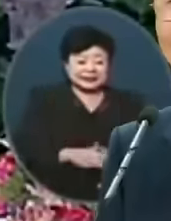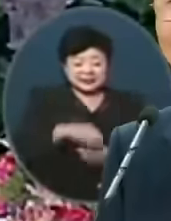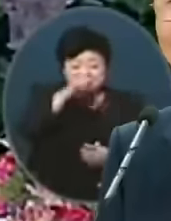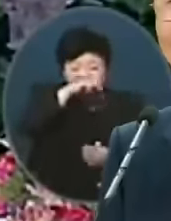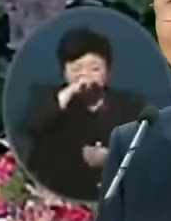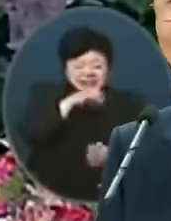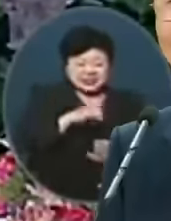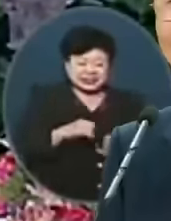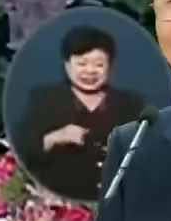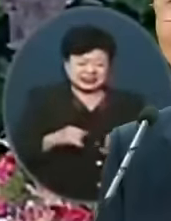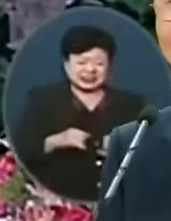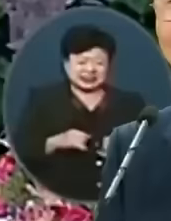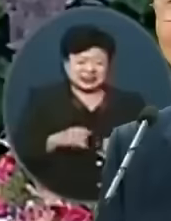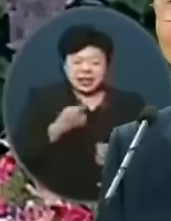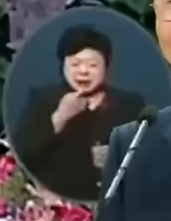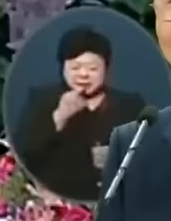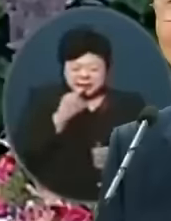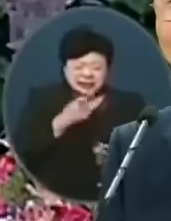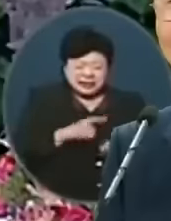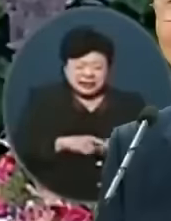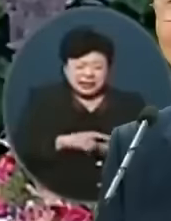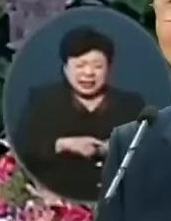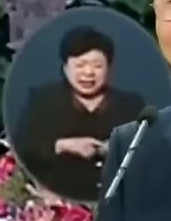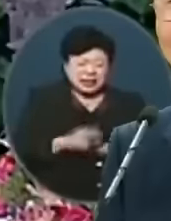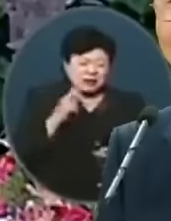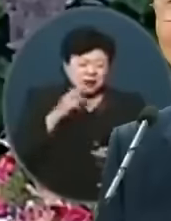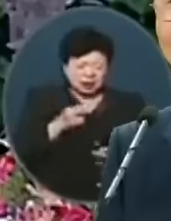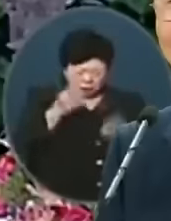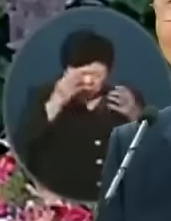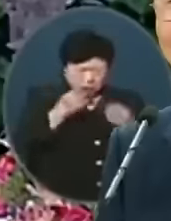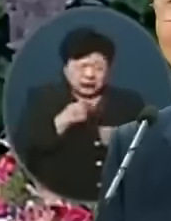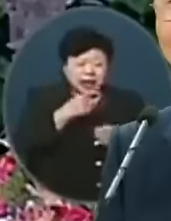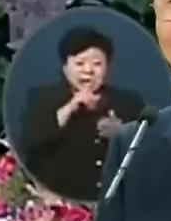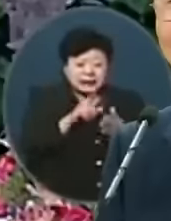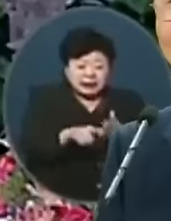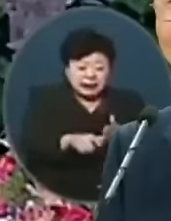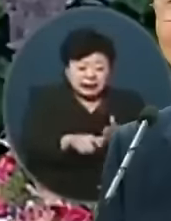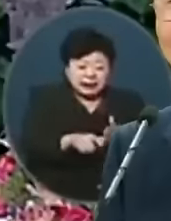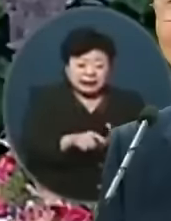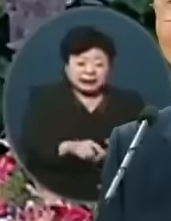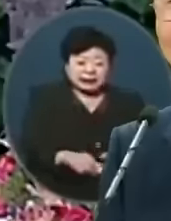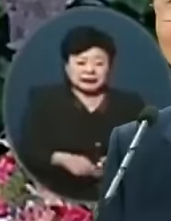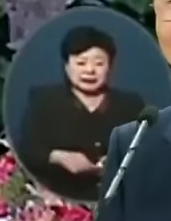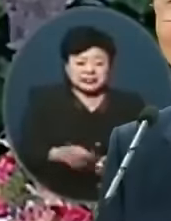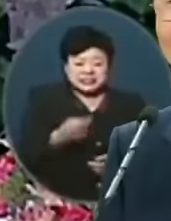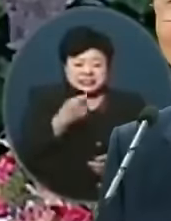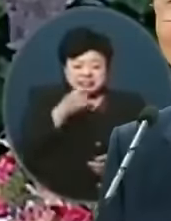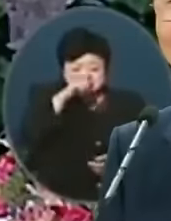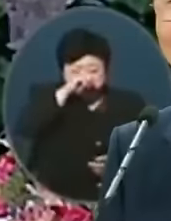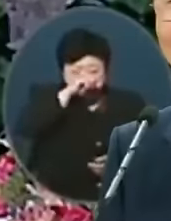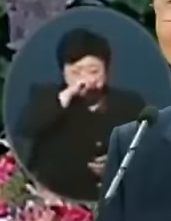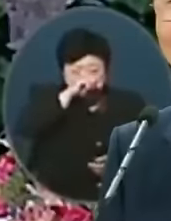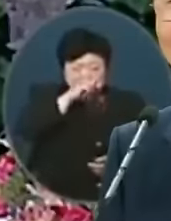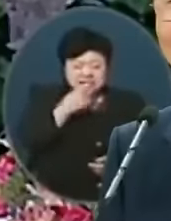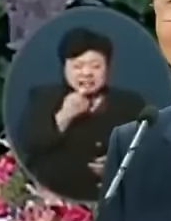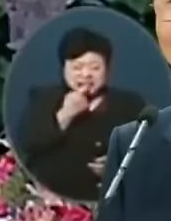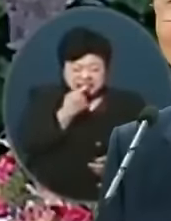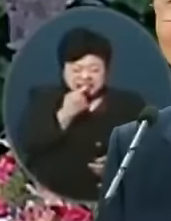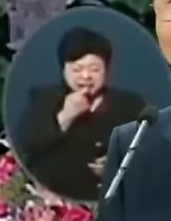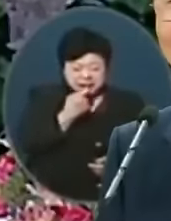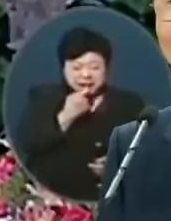흑인들이 백인들에게 굉장한 고통을 당할 때 흑백의